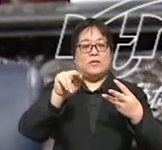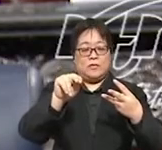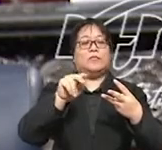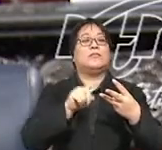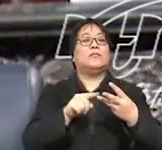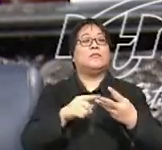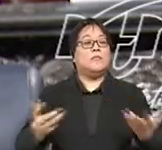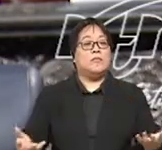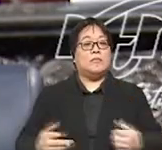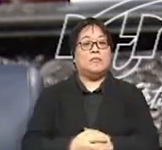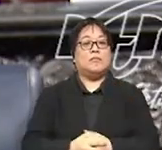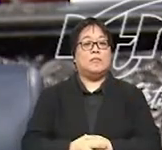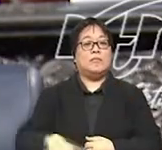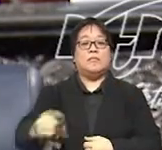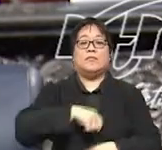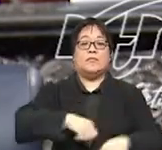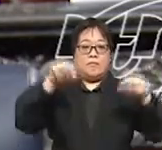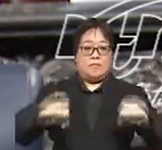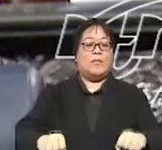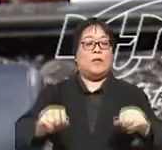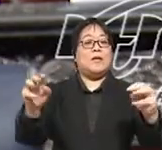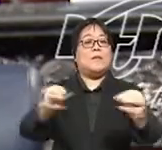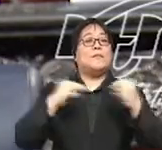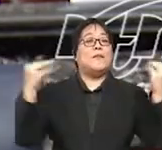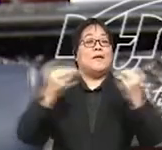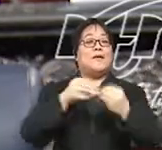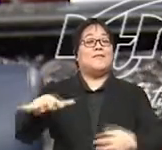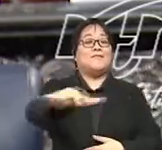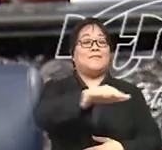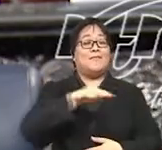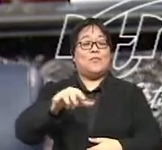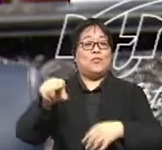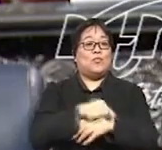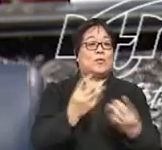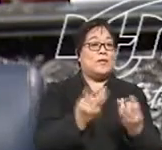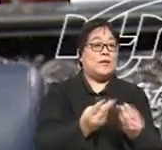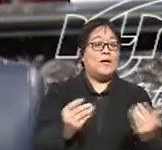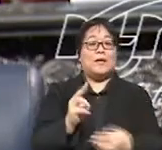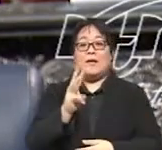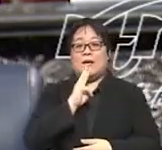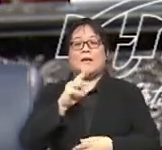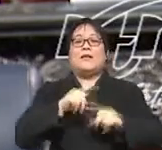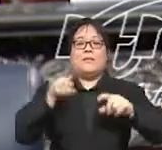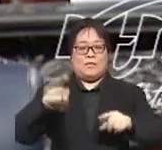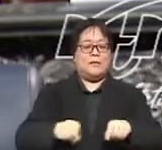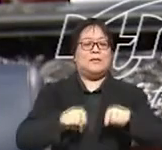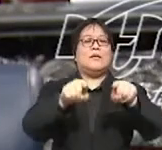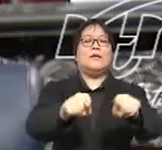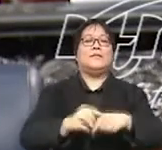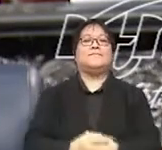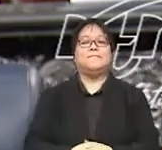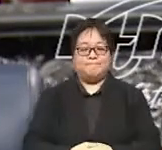kawasan yang dibenarkan masyarakat setempat menggunakan tanah dan air tapi harus lari dengan ini